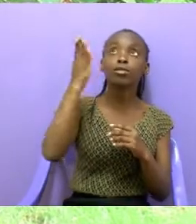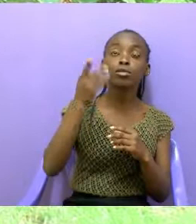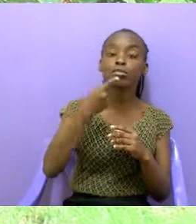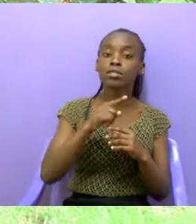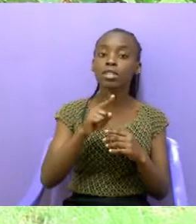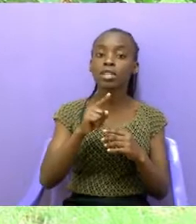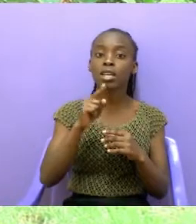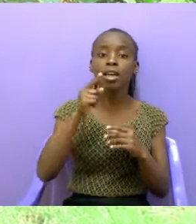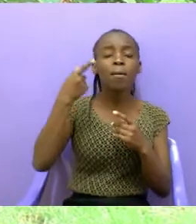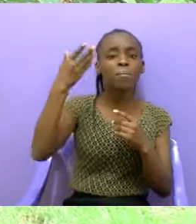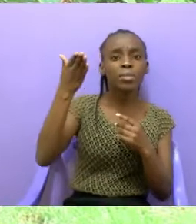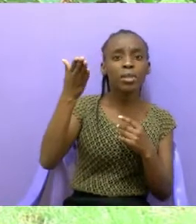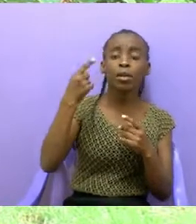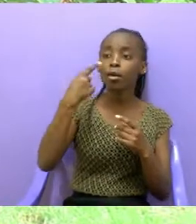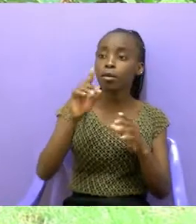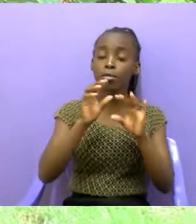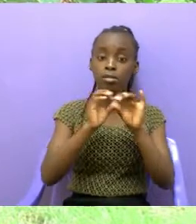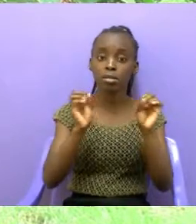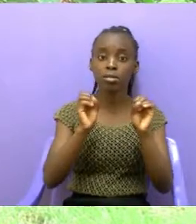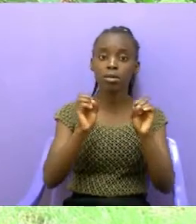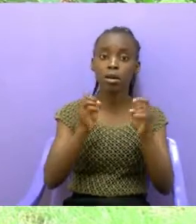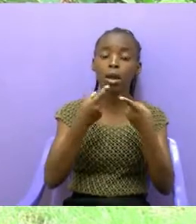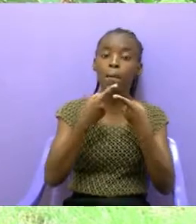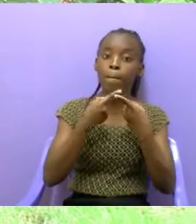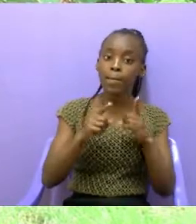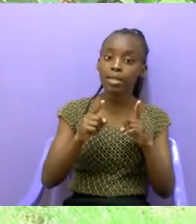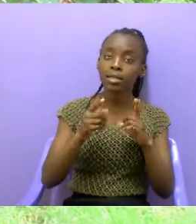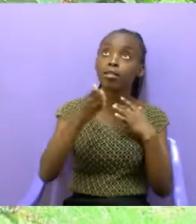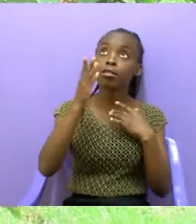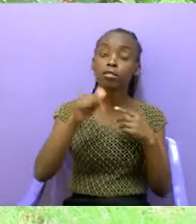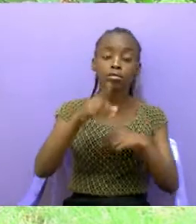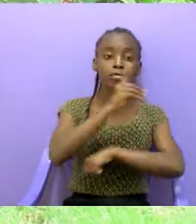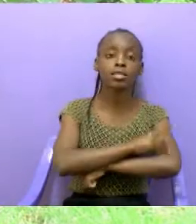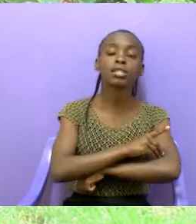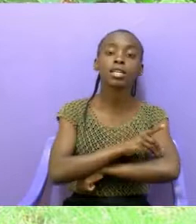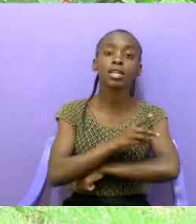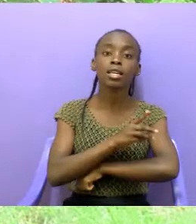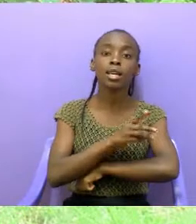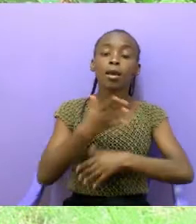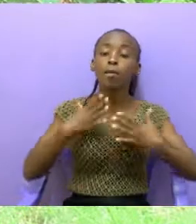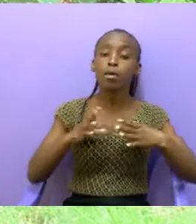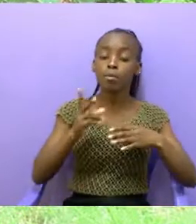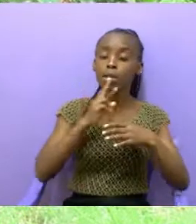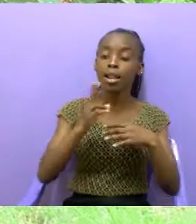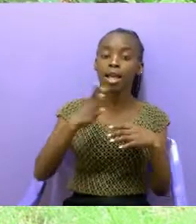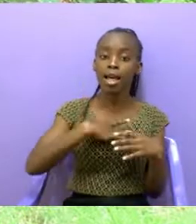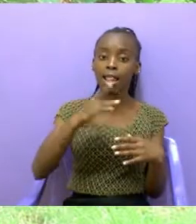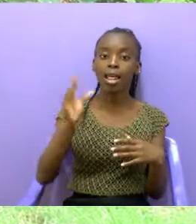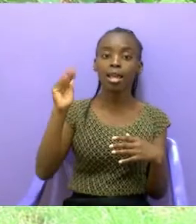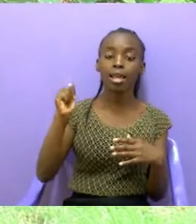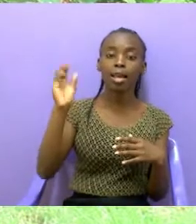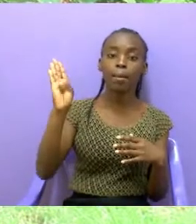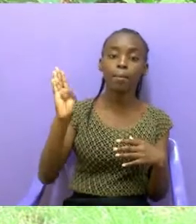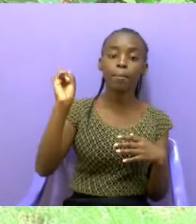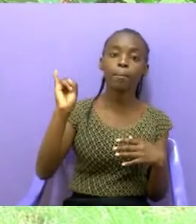kwa watu wale. Bwana, hata leo hii ni watu wengi tuko kama Abimeleki. Ni watu wengi tushaingia katika maeneo